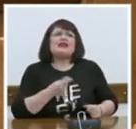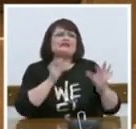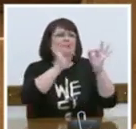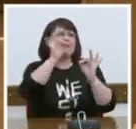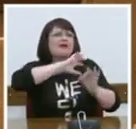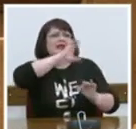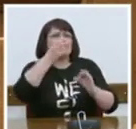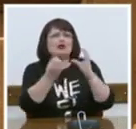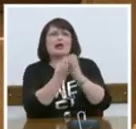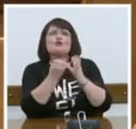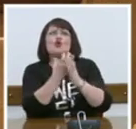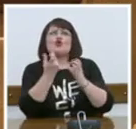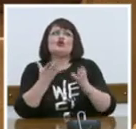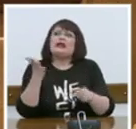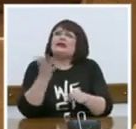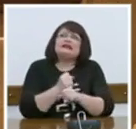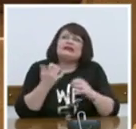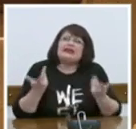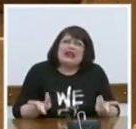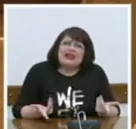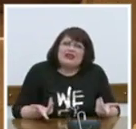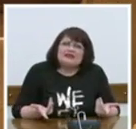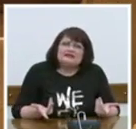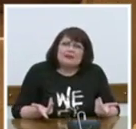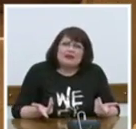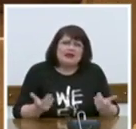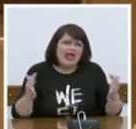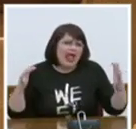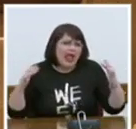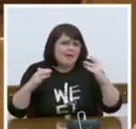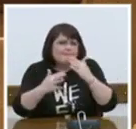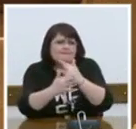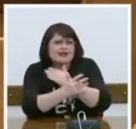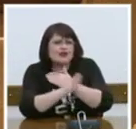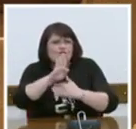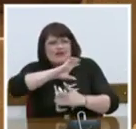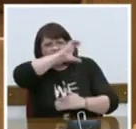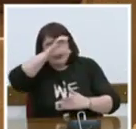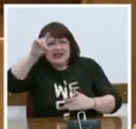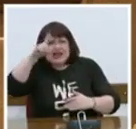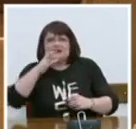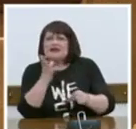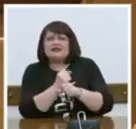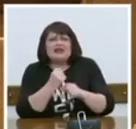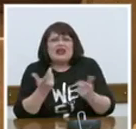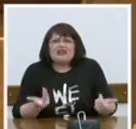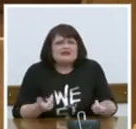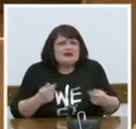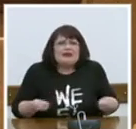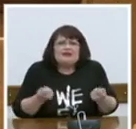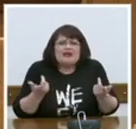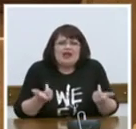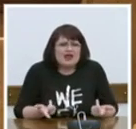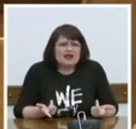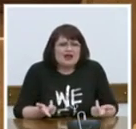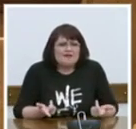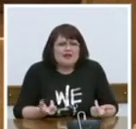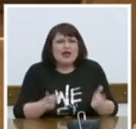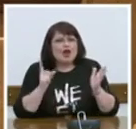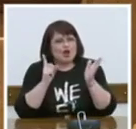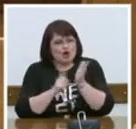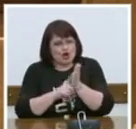προϊόντα, τι κερδίσαμε από επιρροή στη Βαλκανική ενδοχώρα, μήπως φράξαμε το δρόμο στο ισλαμικό